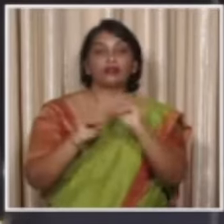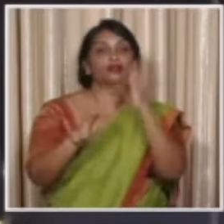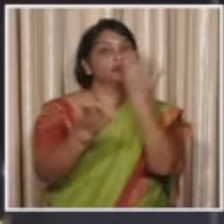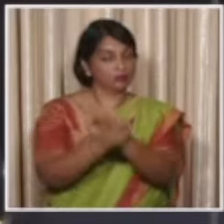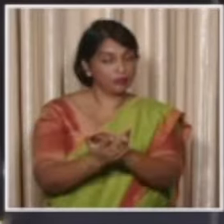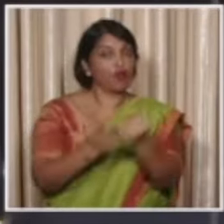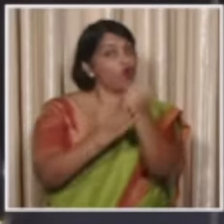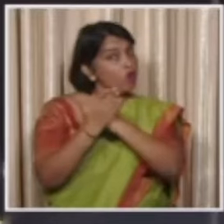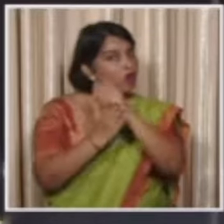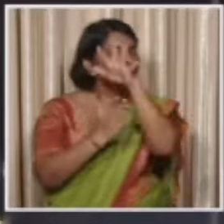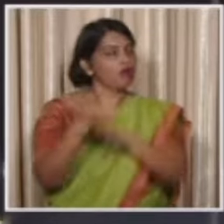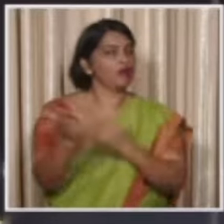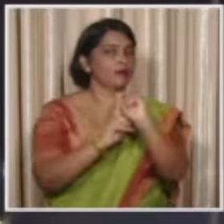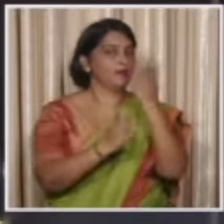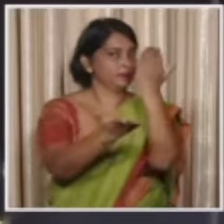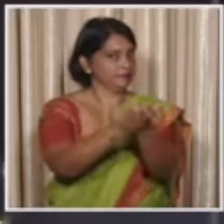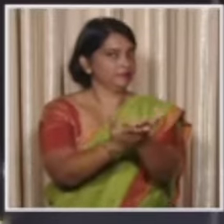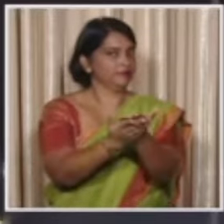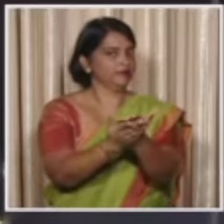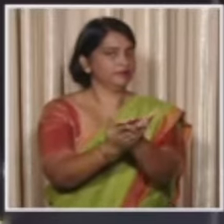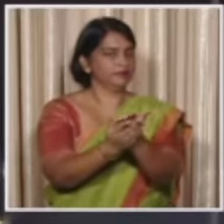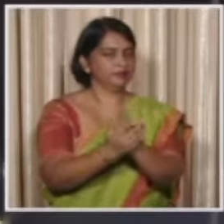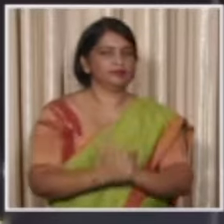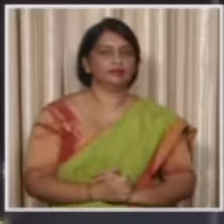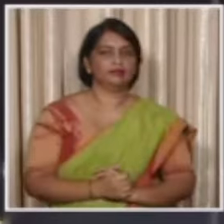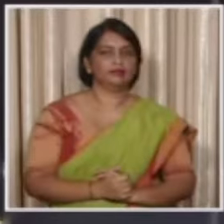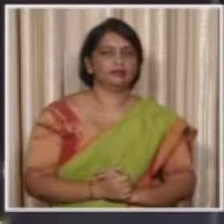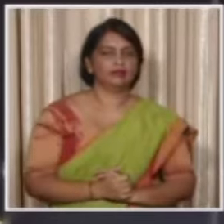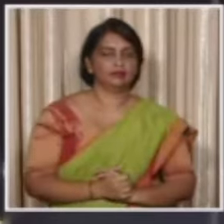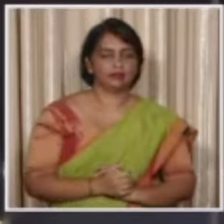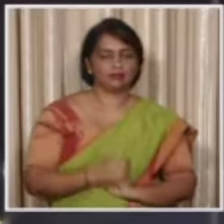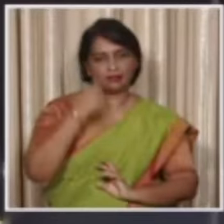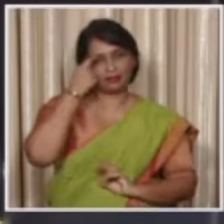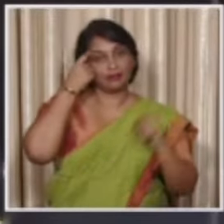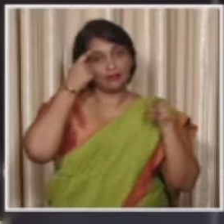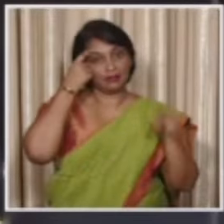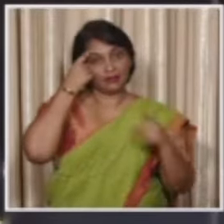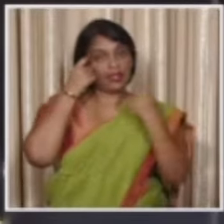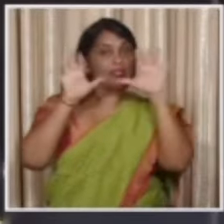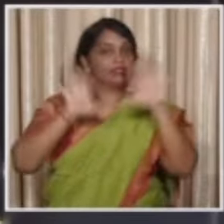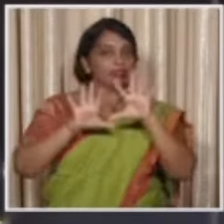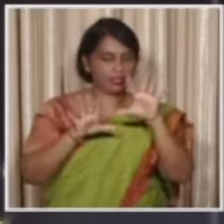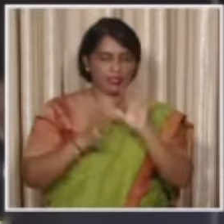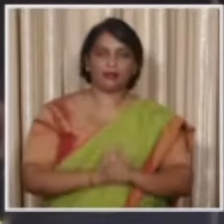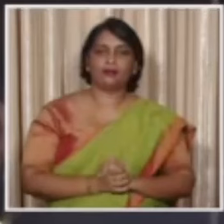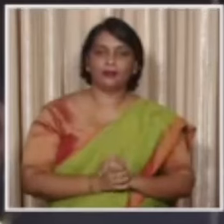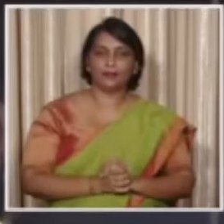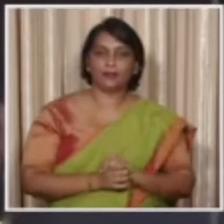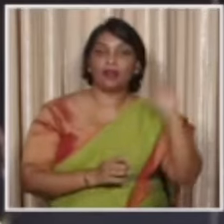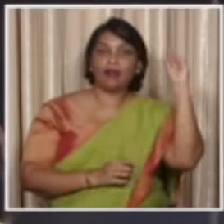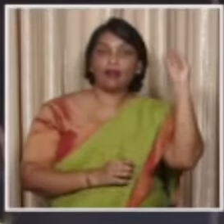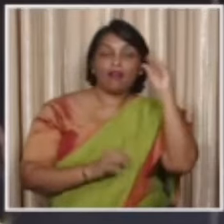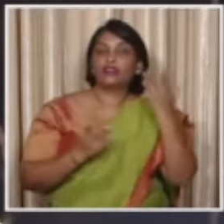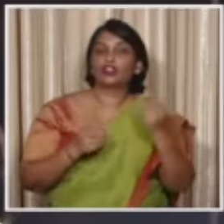නම් මුළු ට්වීට් එකම සභාගත කරන්න. හරිද? මේක වුණේ 10 වෙනිදා. එදා හැන්දෑවේ මොකද